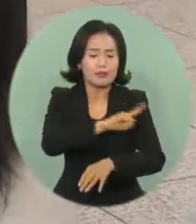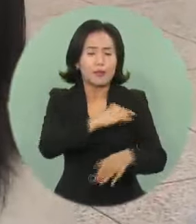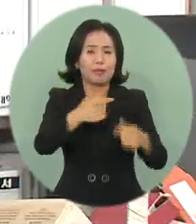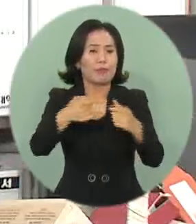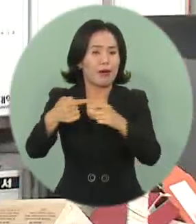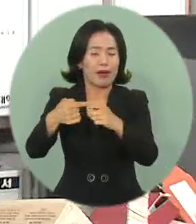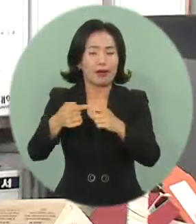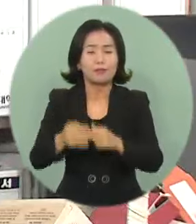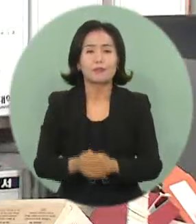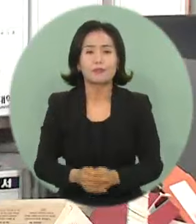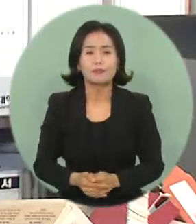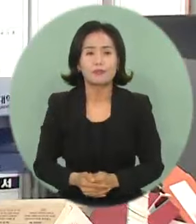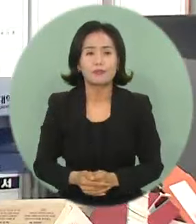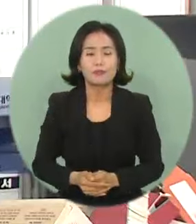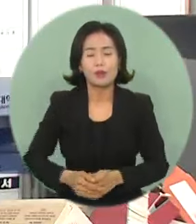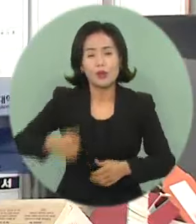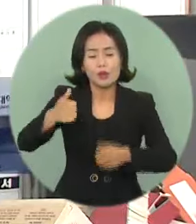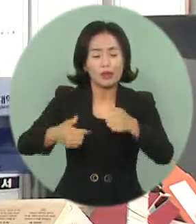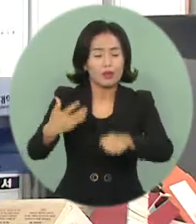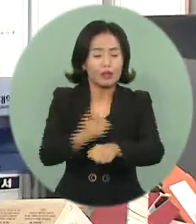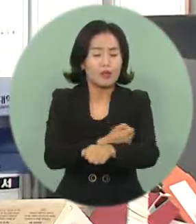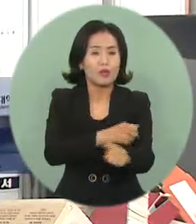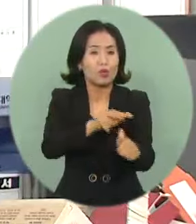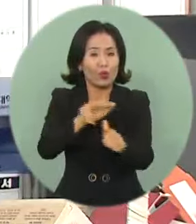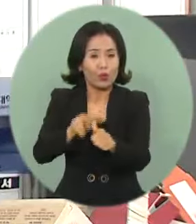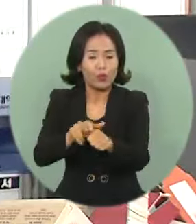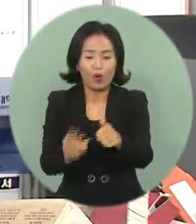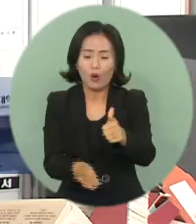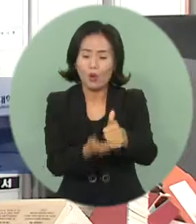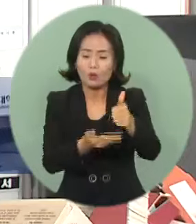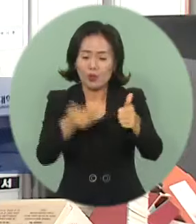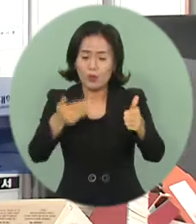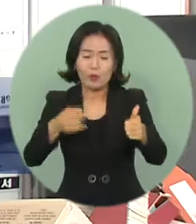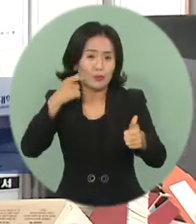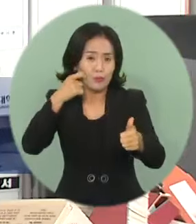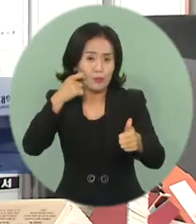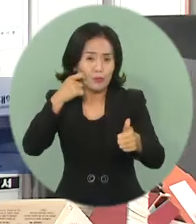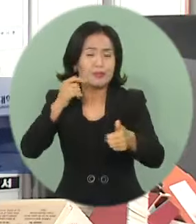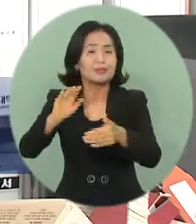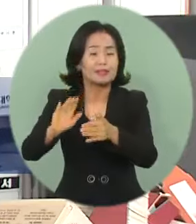높았습니다. 경쟁력이 있는 후보가 공천을 받지 못했을 때